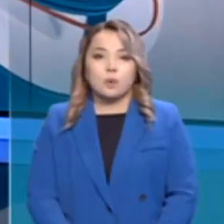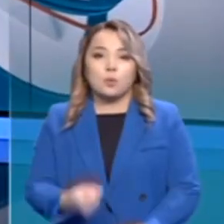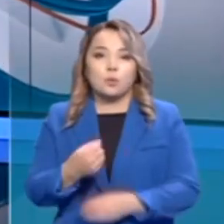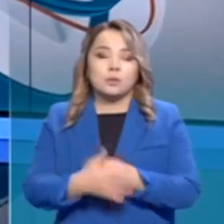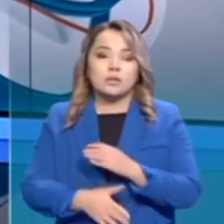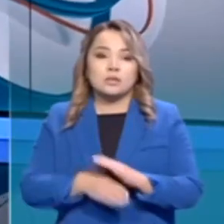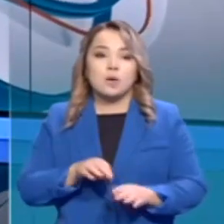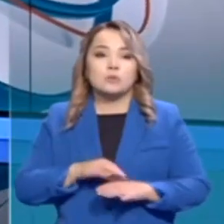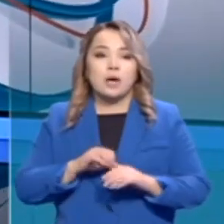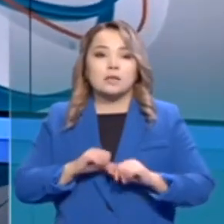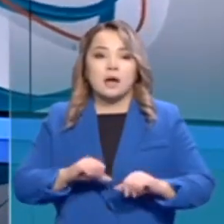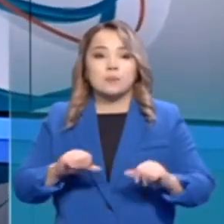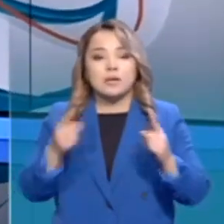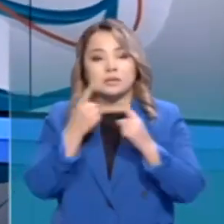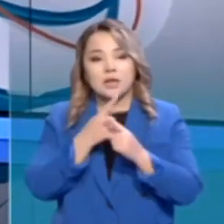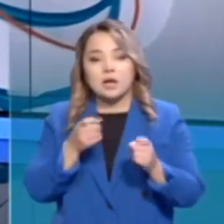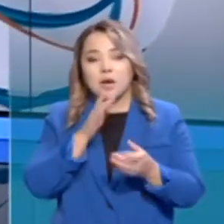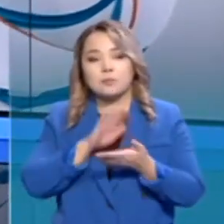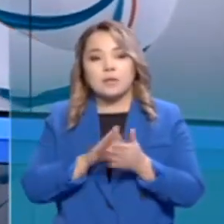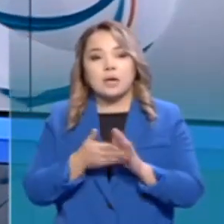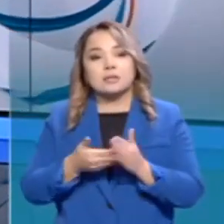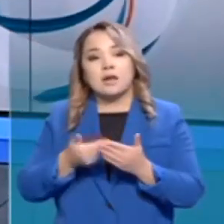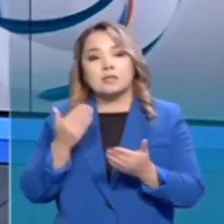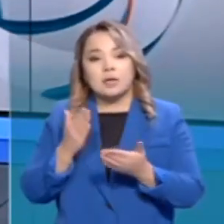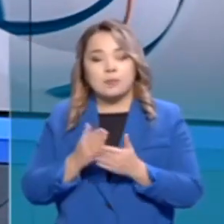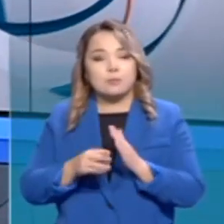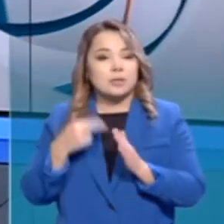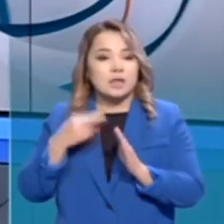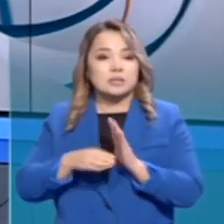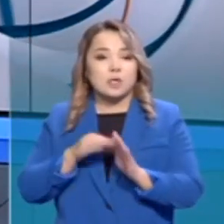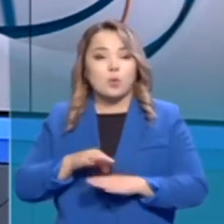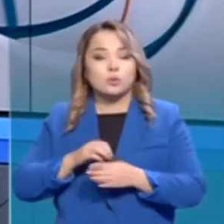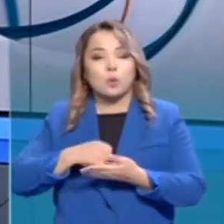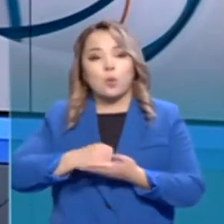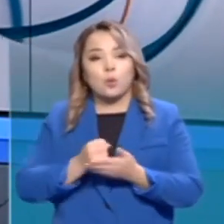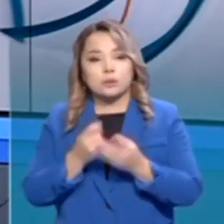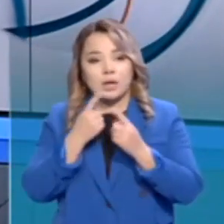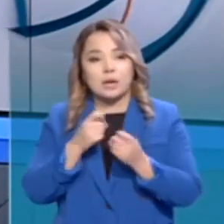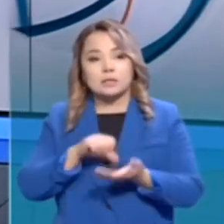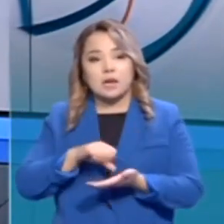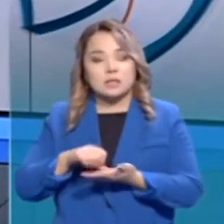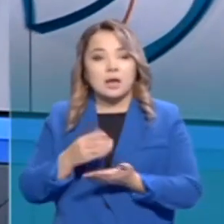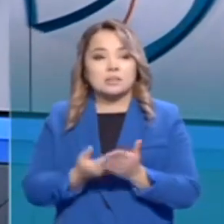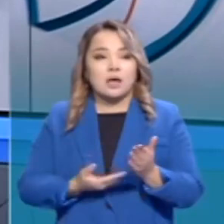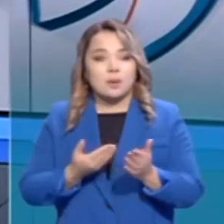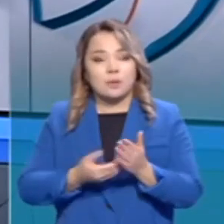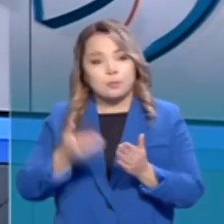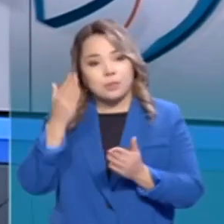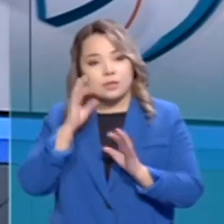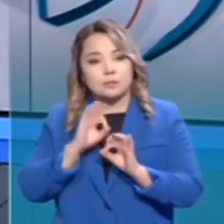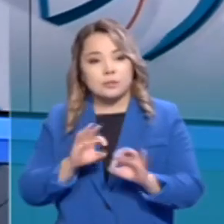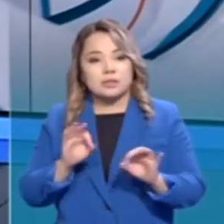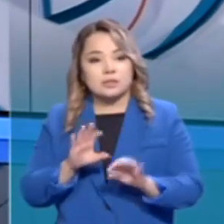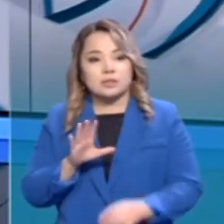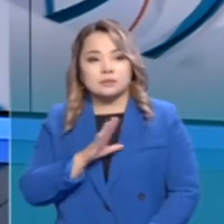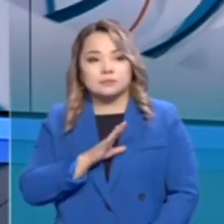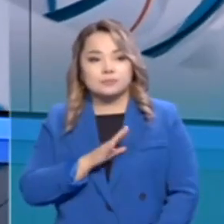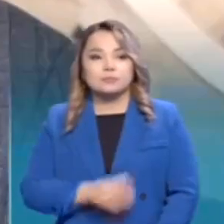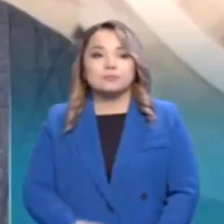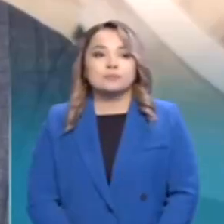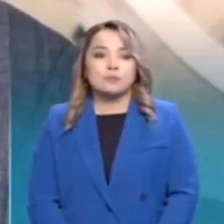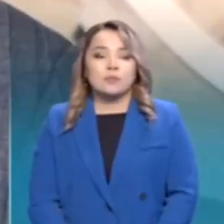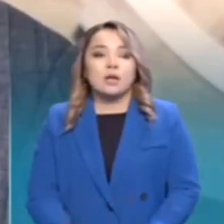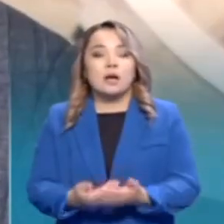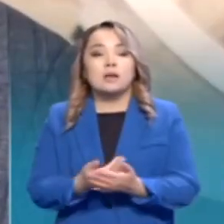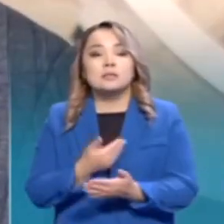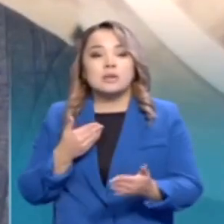Орталық сайлау комиссиясының жариялаған кезектен тыс президент сайлауының ресми қорытындысына қатысты сарапшылар пікір білдірді.